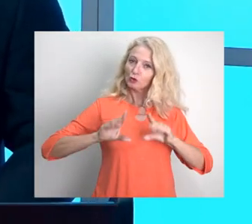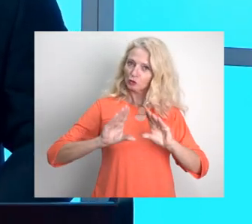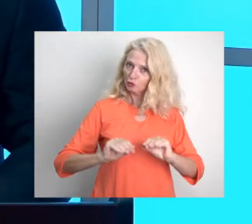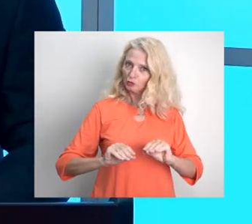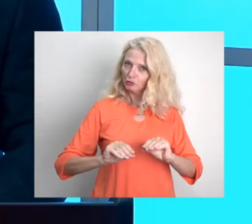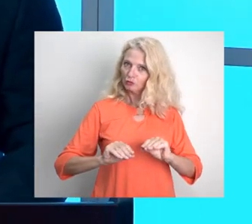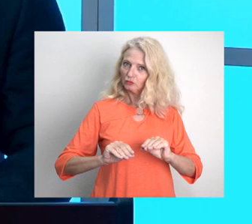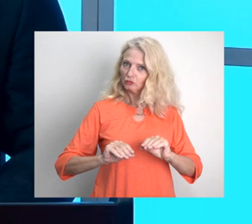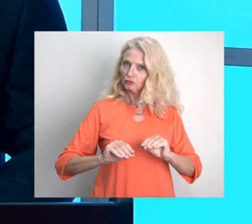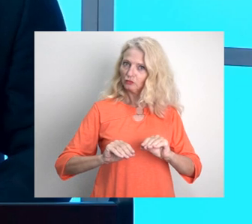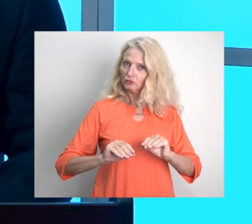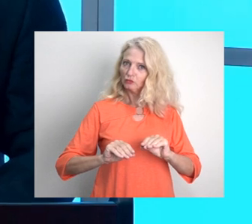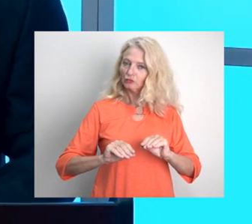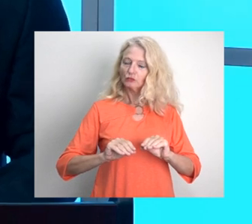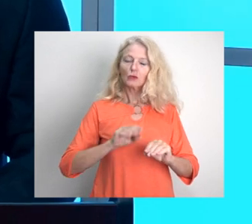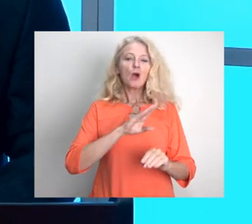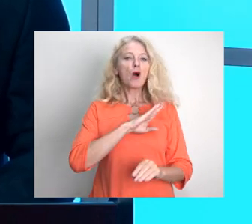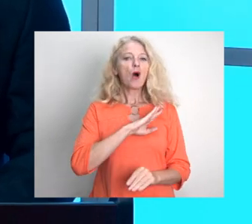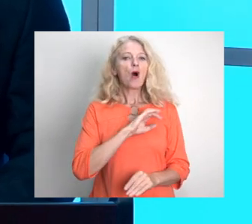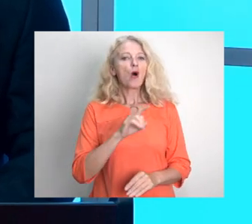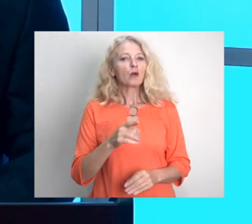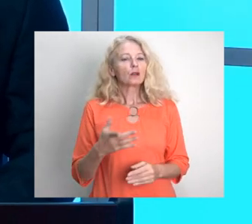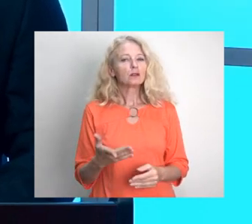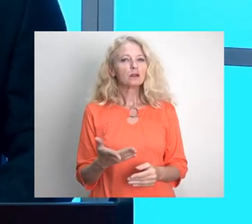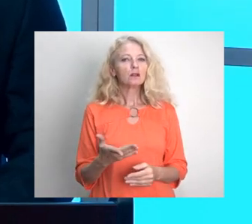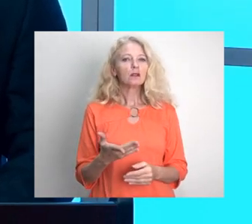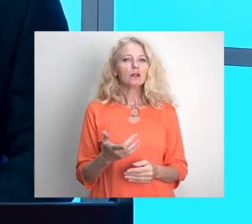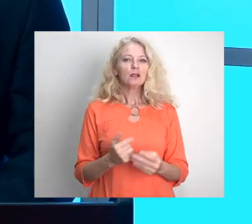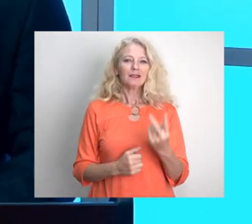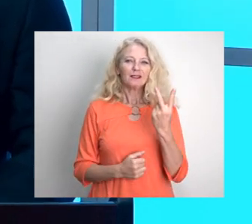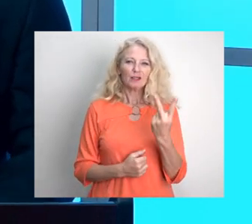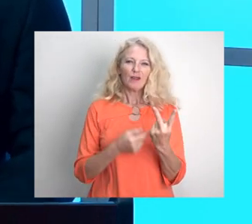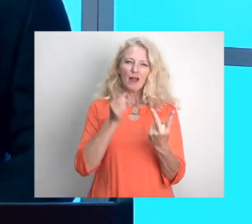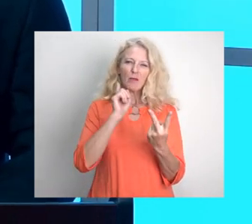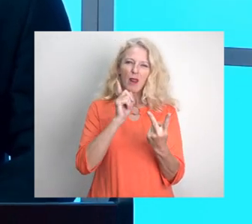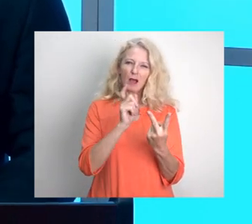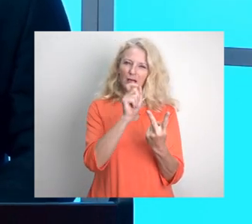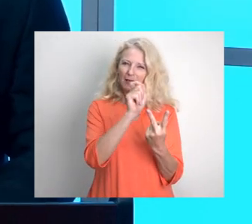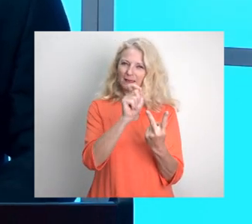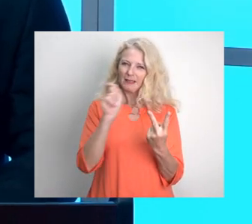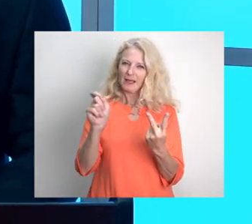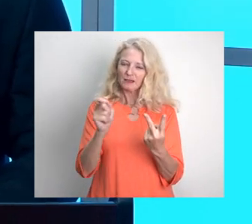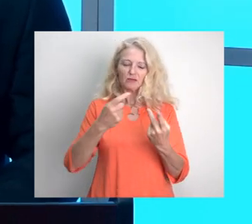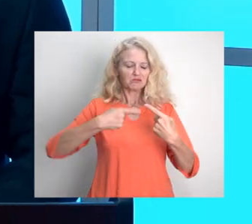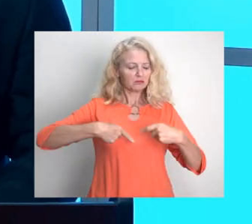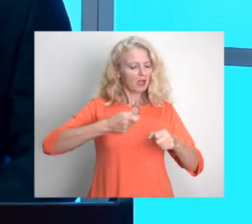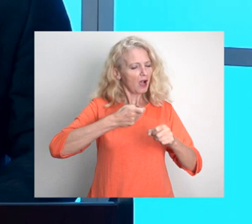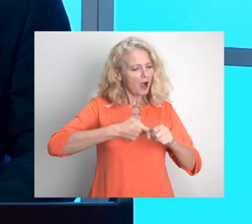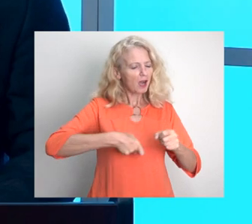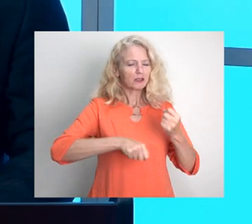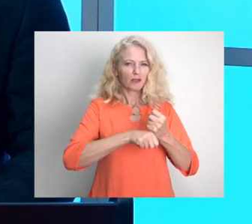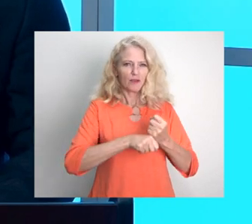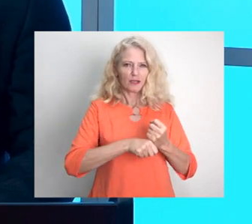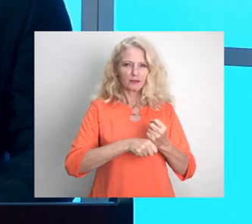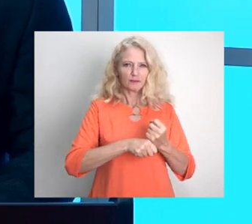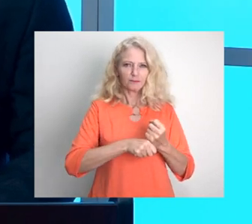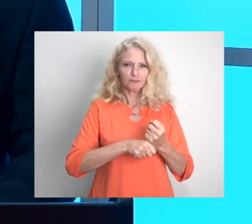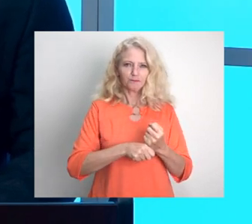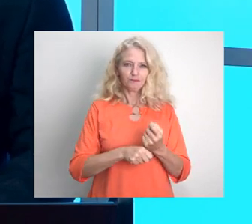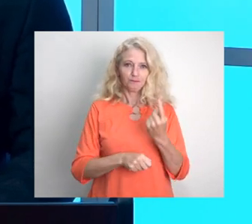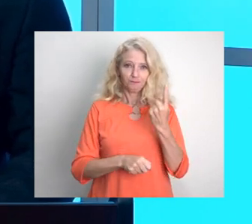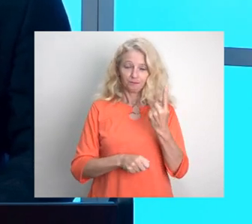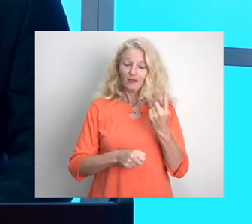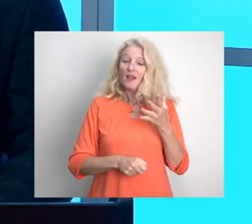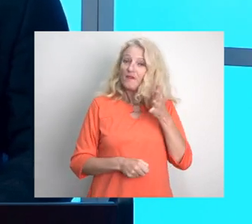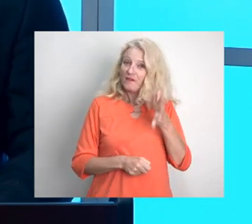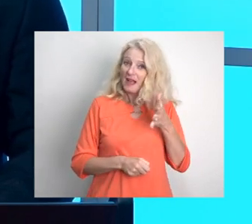We hebben ook heel hard gewerkt als het gaat om twee belangrijke daten. Eén, we hebben